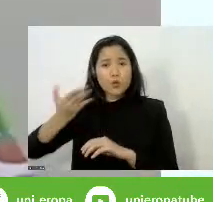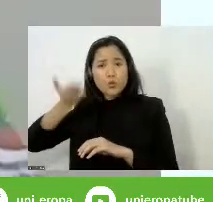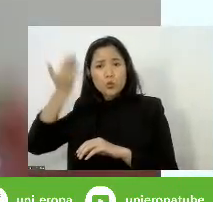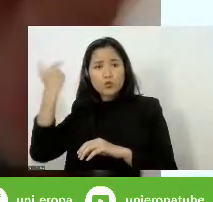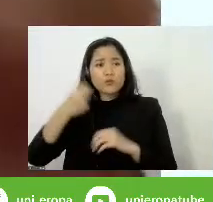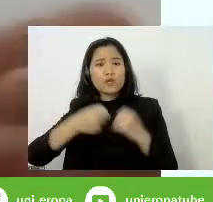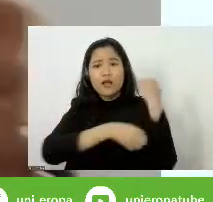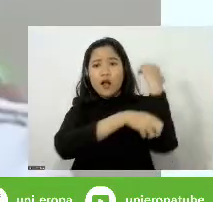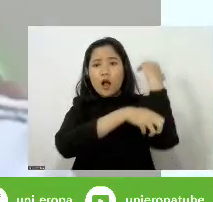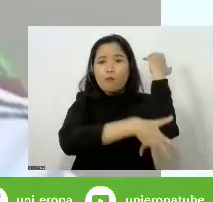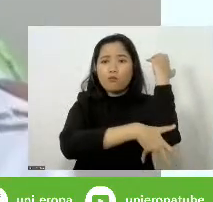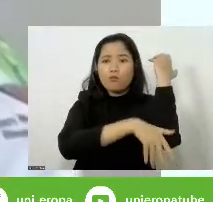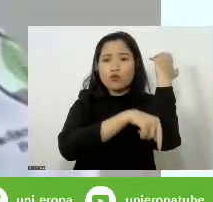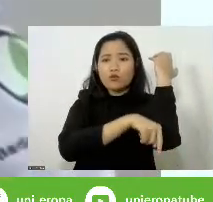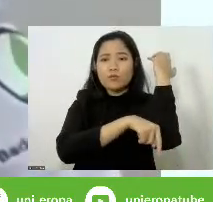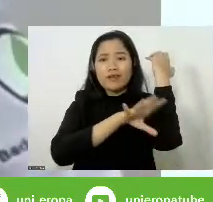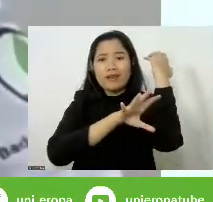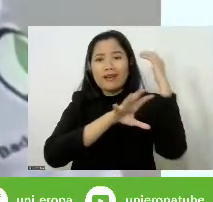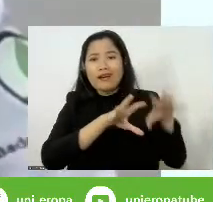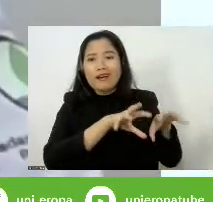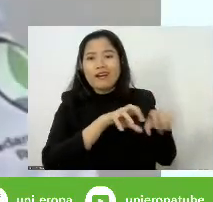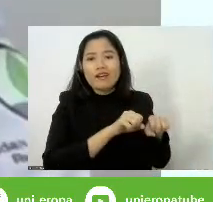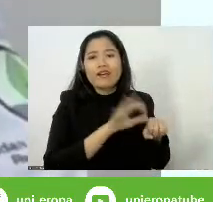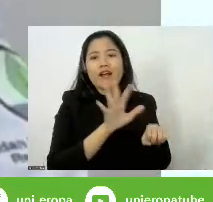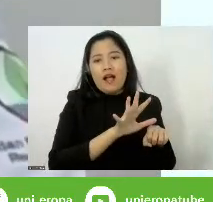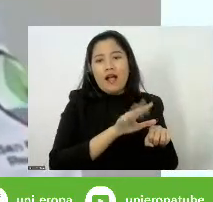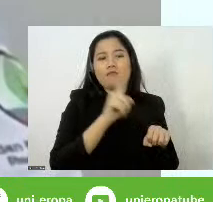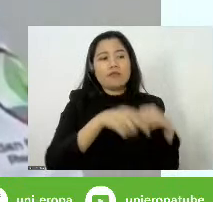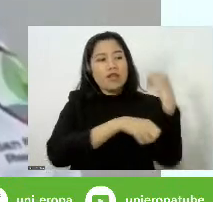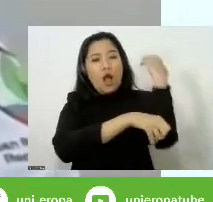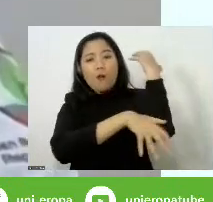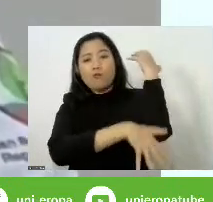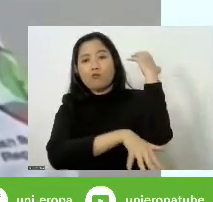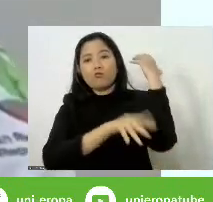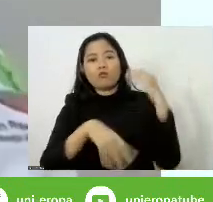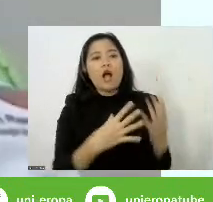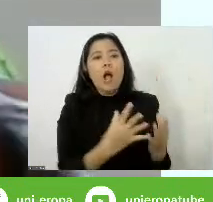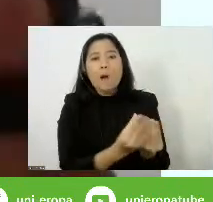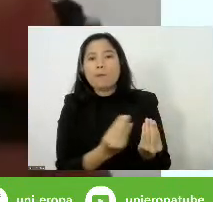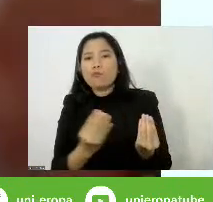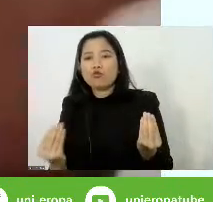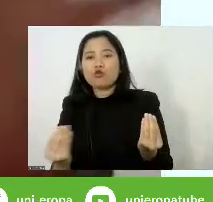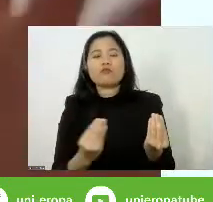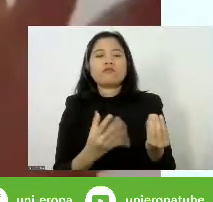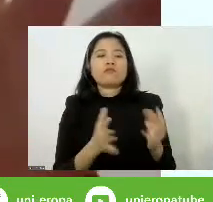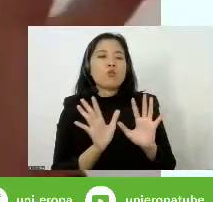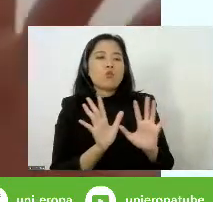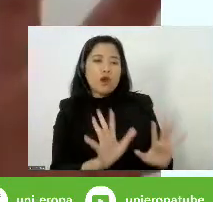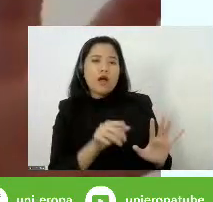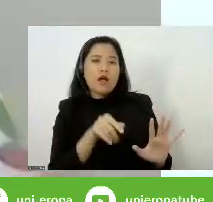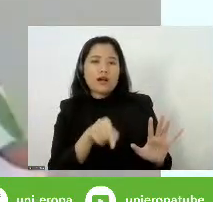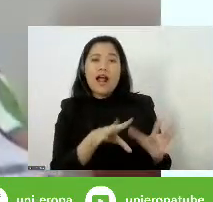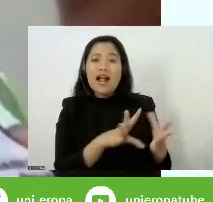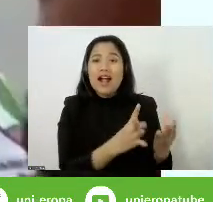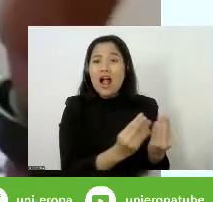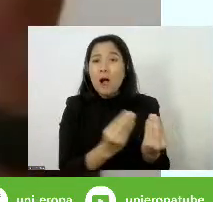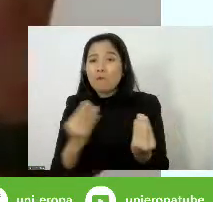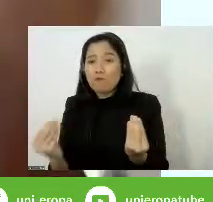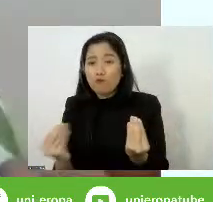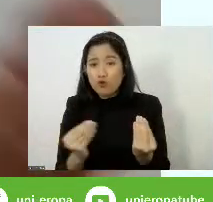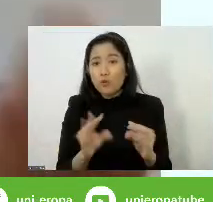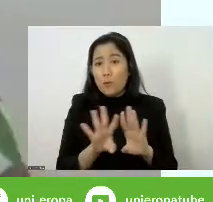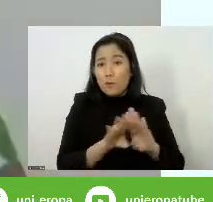adanya kita tumbuhkan buah dan sayur nah rambut yang basah ini